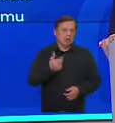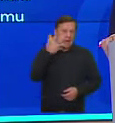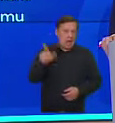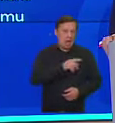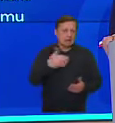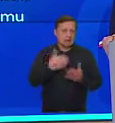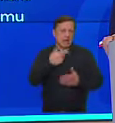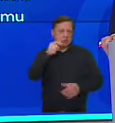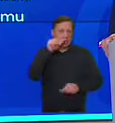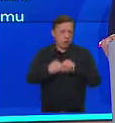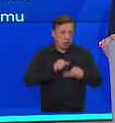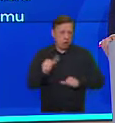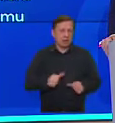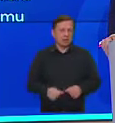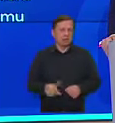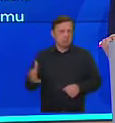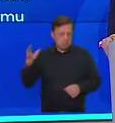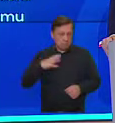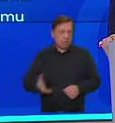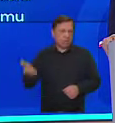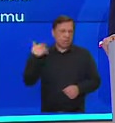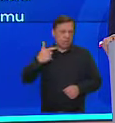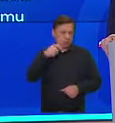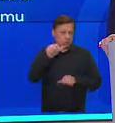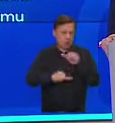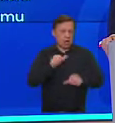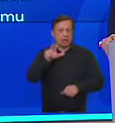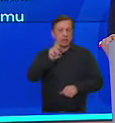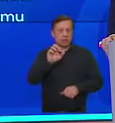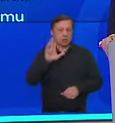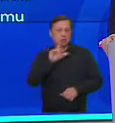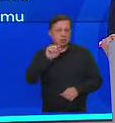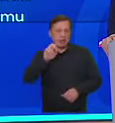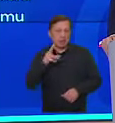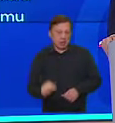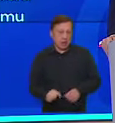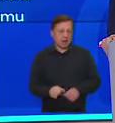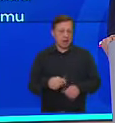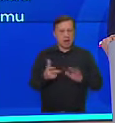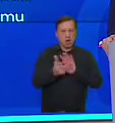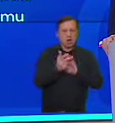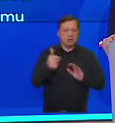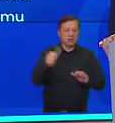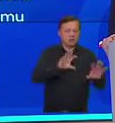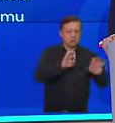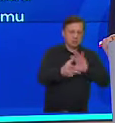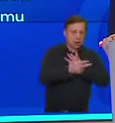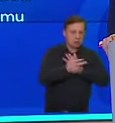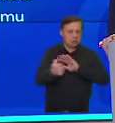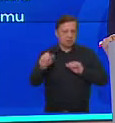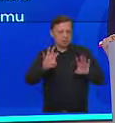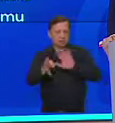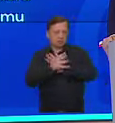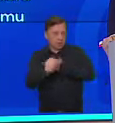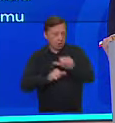stulecie. Była straszna epidemia akurat 100 lat temu, grypa hiszpanka, 18-19 rok. Później były